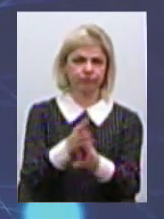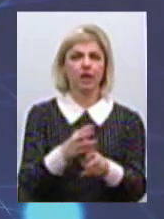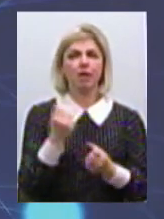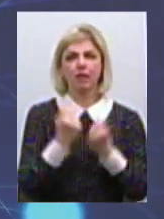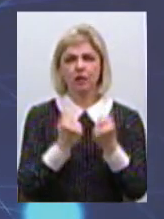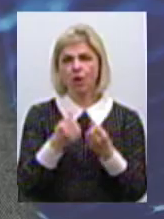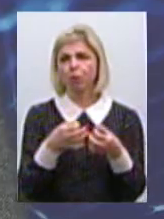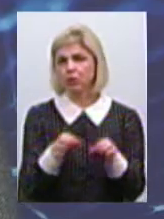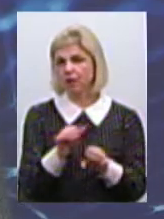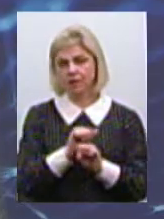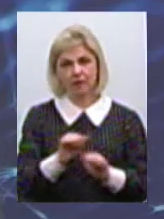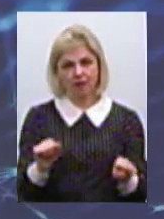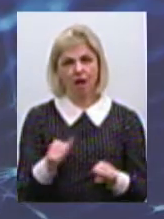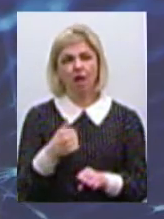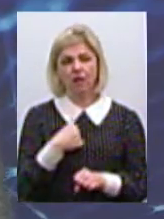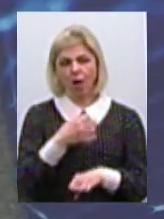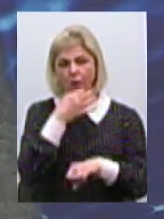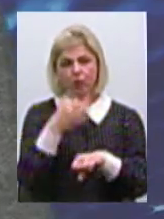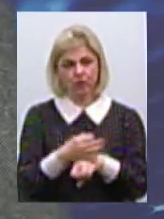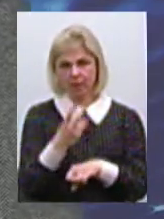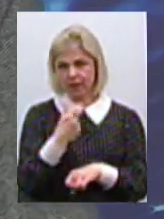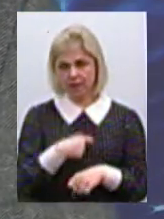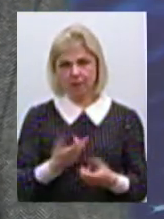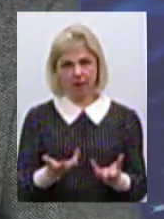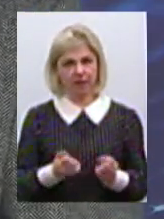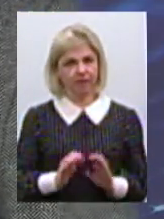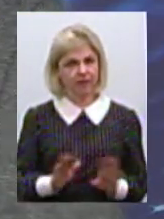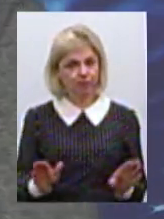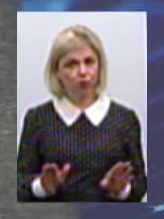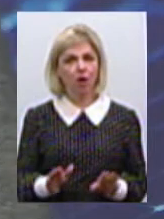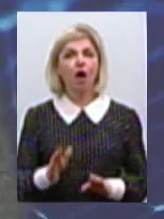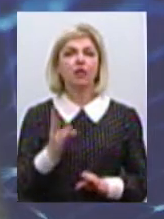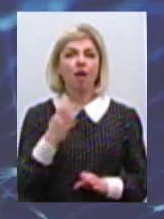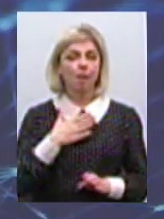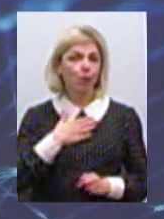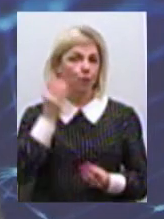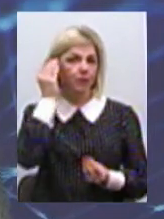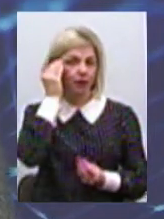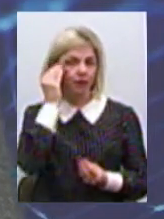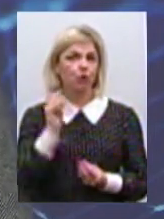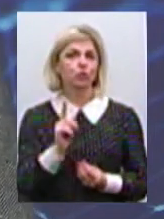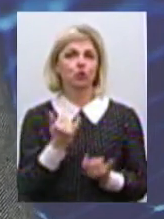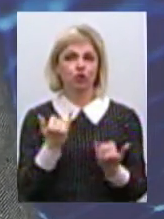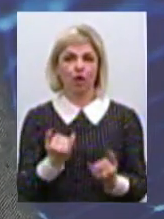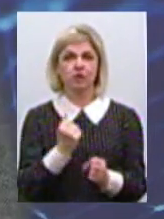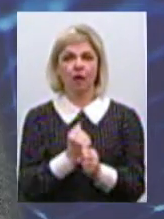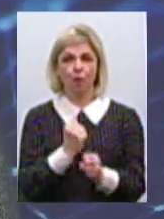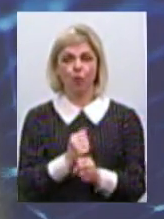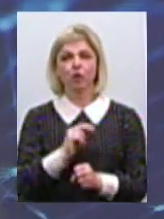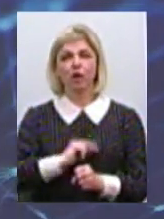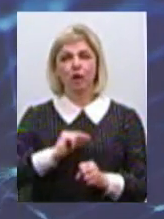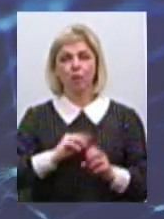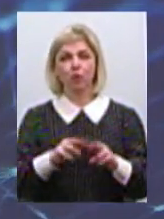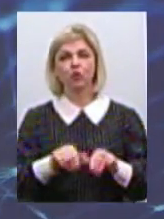туди не можна, і я на себе таку відповідальність не візьму. На мою думку, яка зараз проводиться робоча група, створена